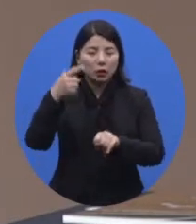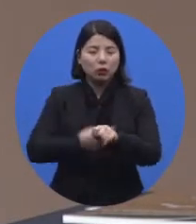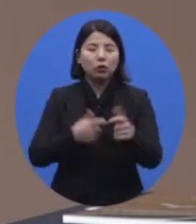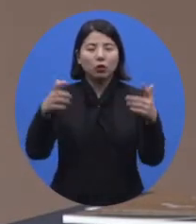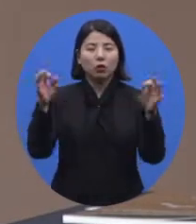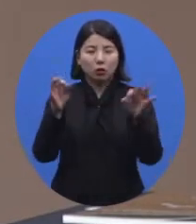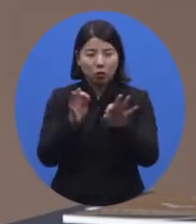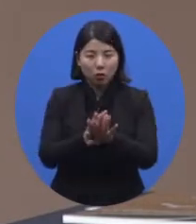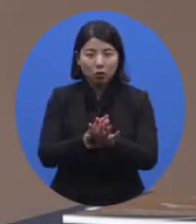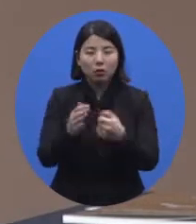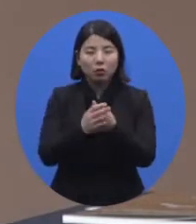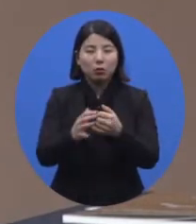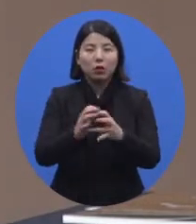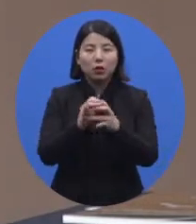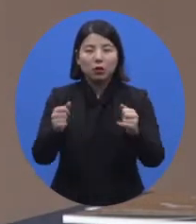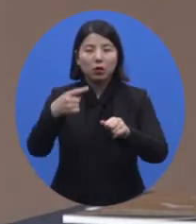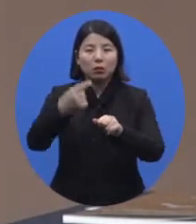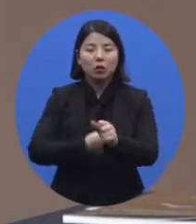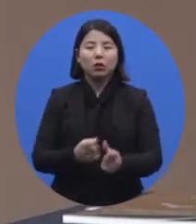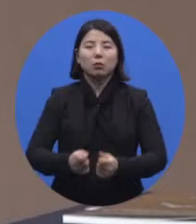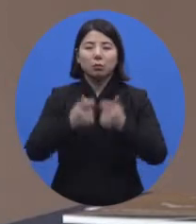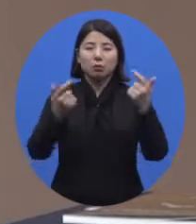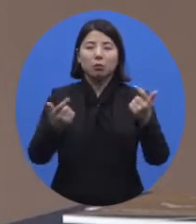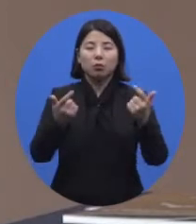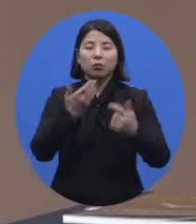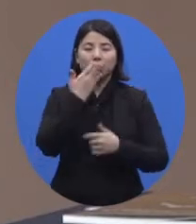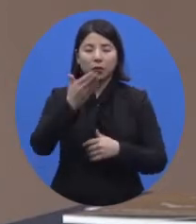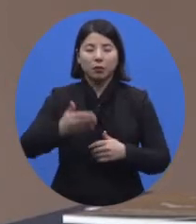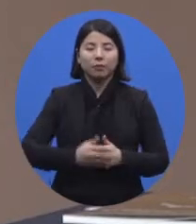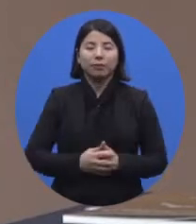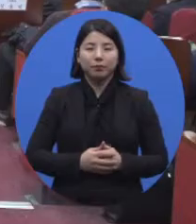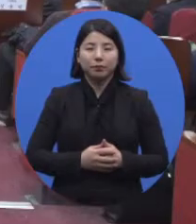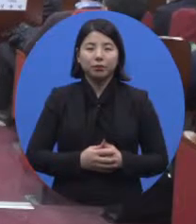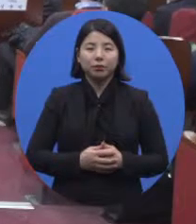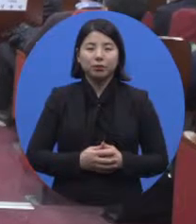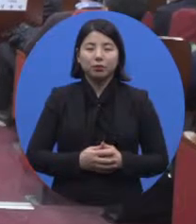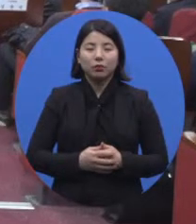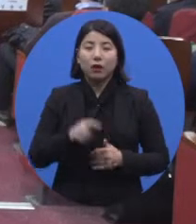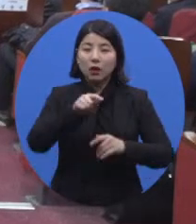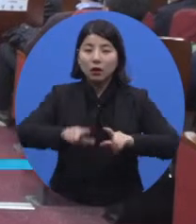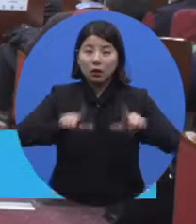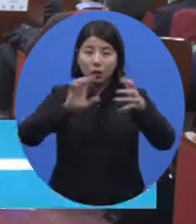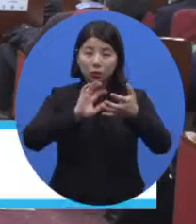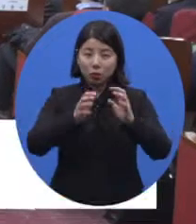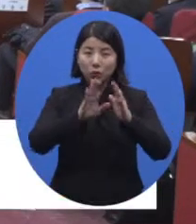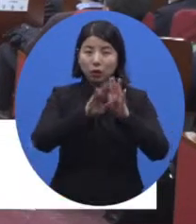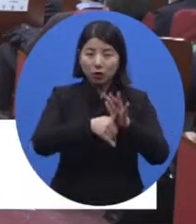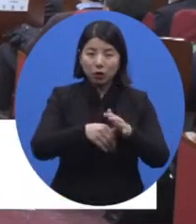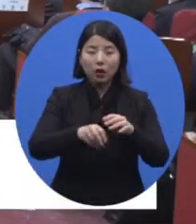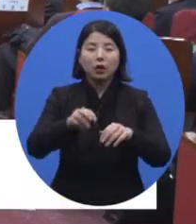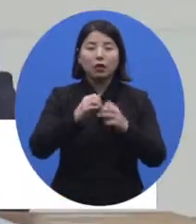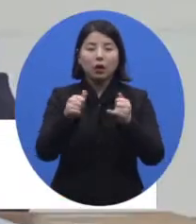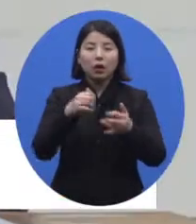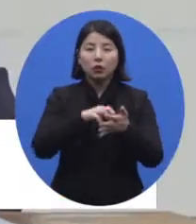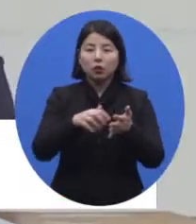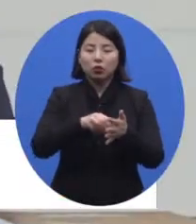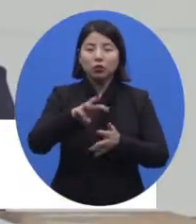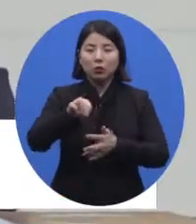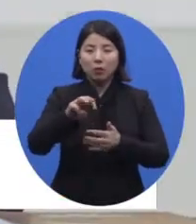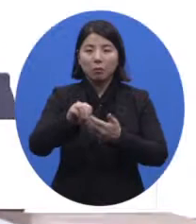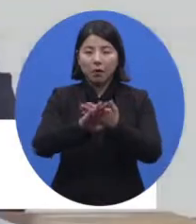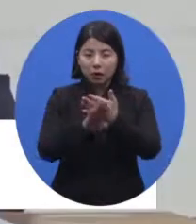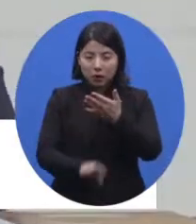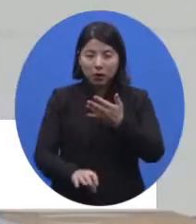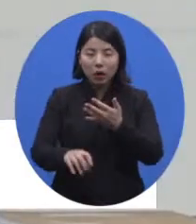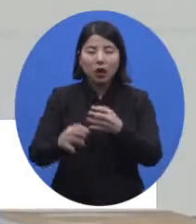재정이 늘어나서 인구가 자동적으로 늘어날 수밖에 없습니다. 이날 토론회에서는 인구 3만 명 미만,